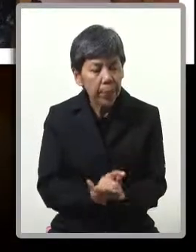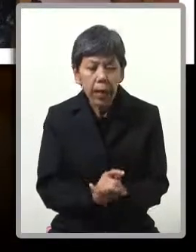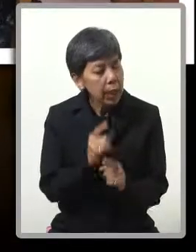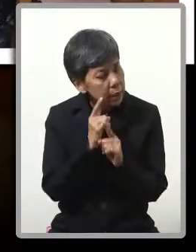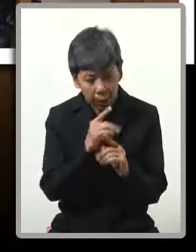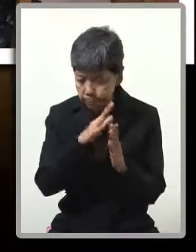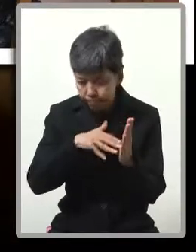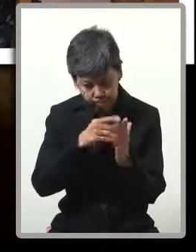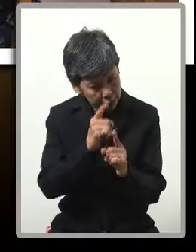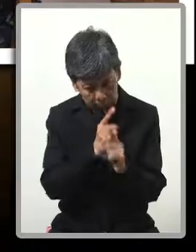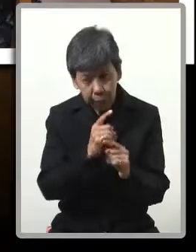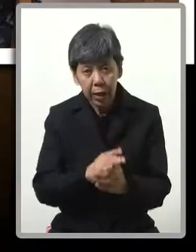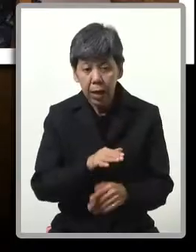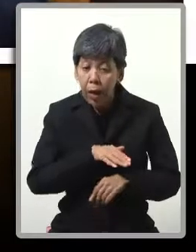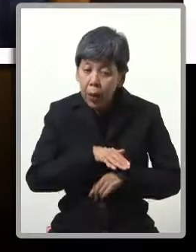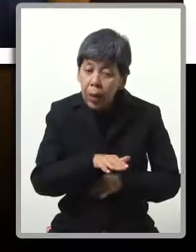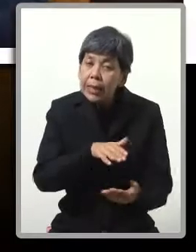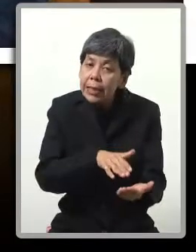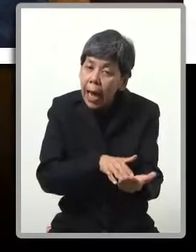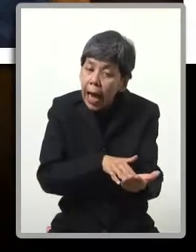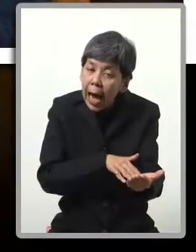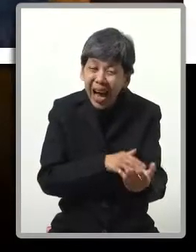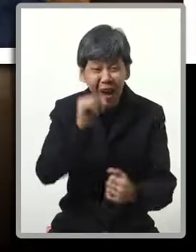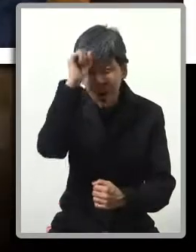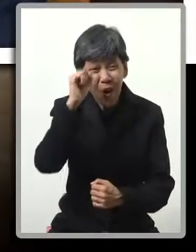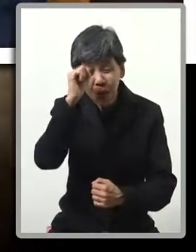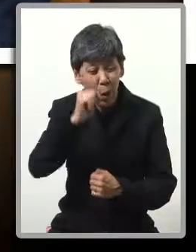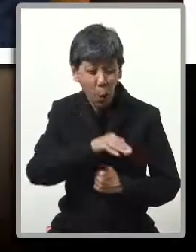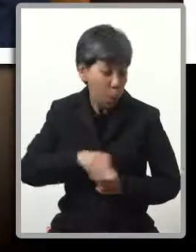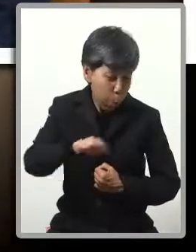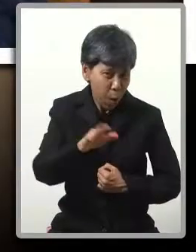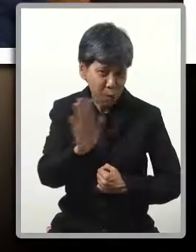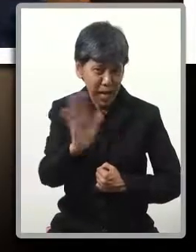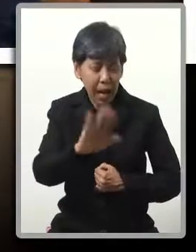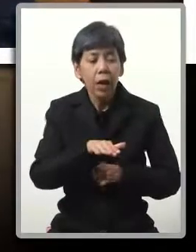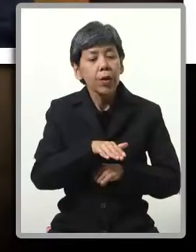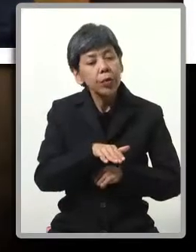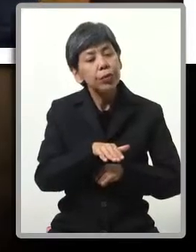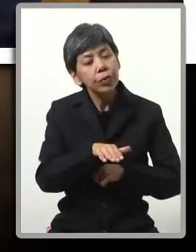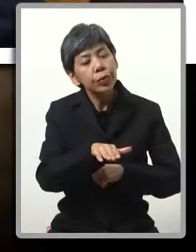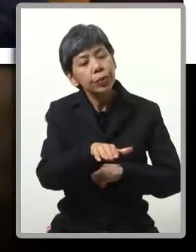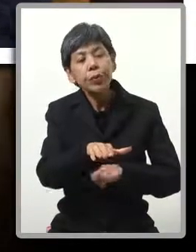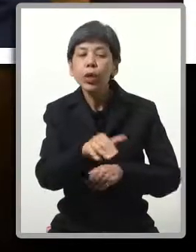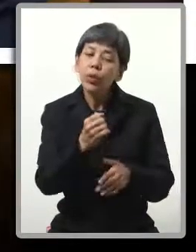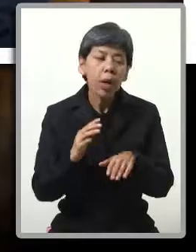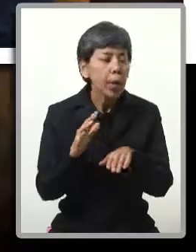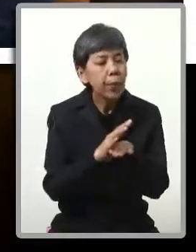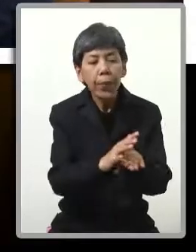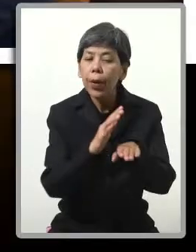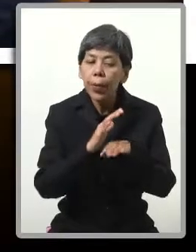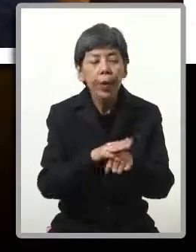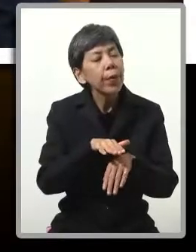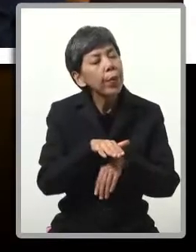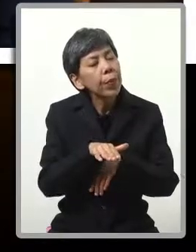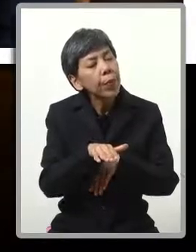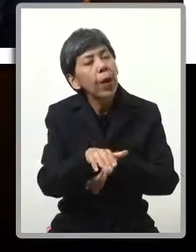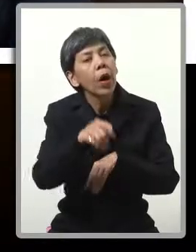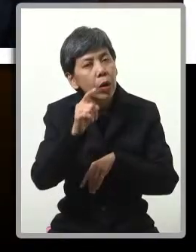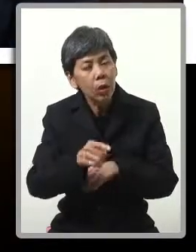ายนะครับตามนโยบายการขับช้าเนี่ยรถเมย์ไม่ได้มีหน้าที่ต้องขับเร็วอยู่แล้วเพราะเราเป็นรถสาธารณะนะครับ